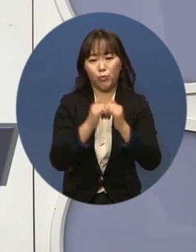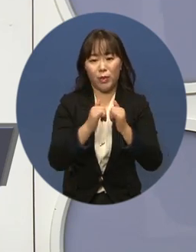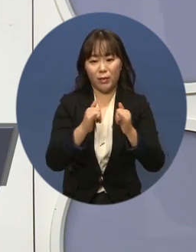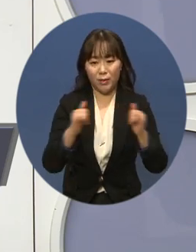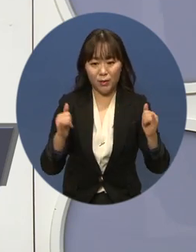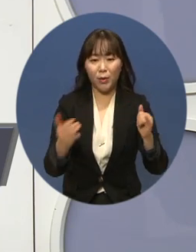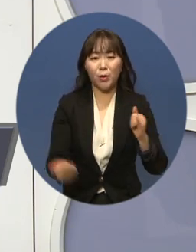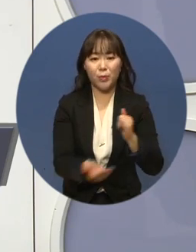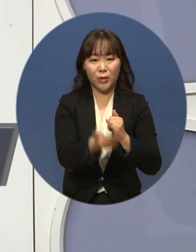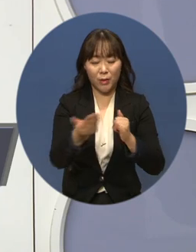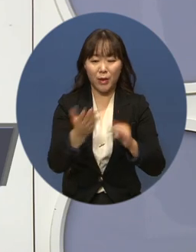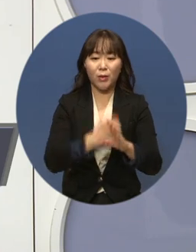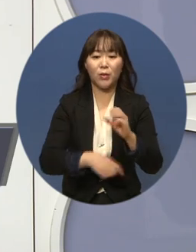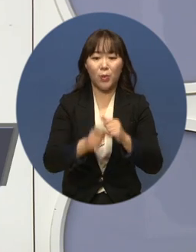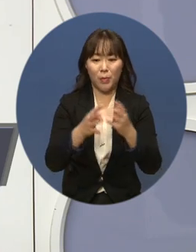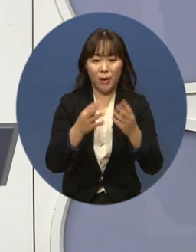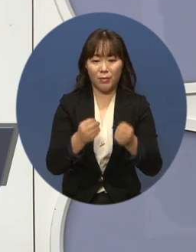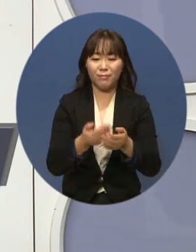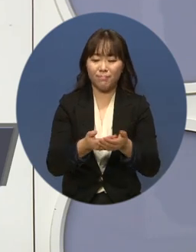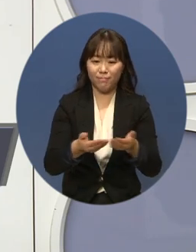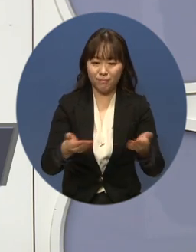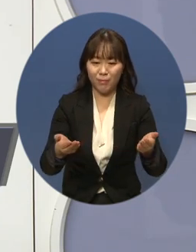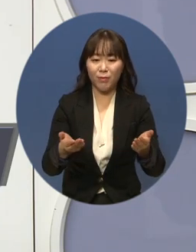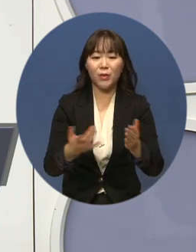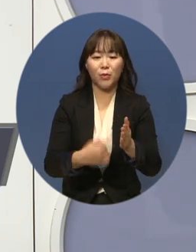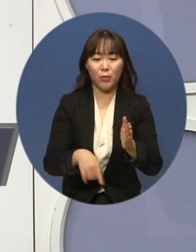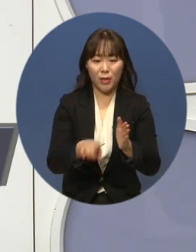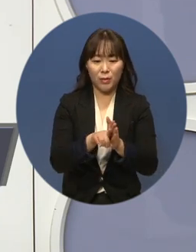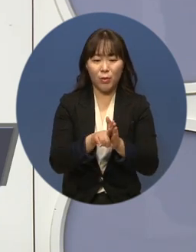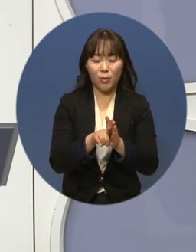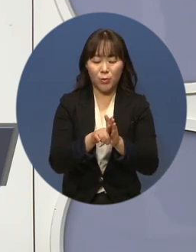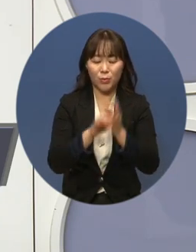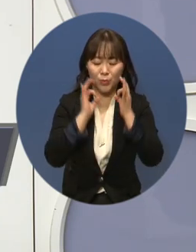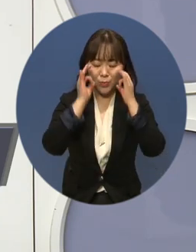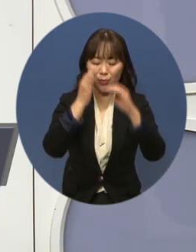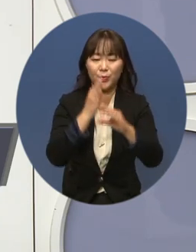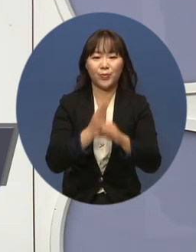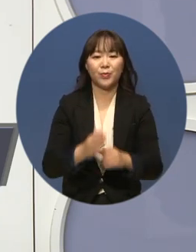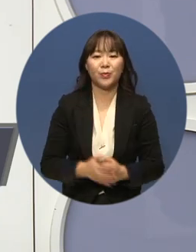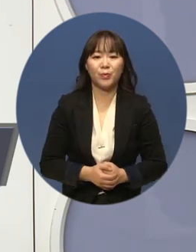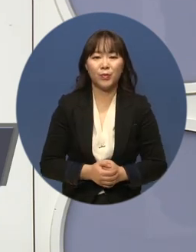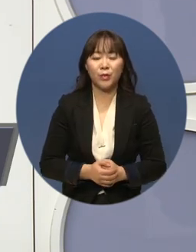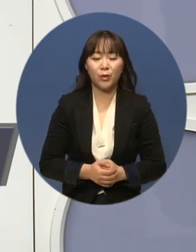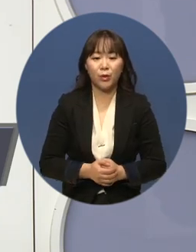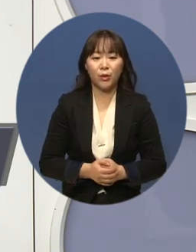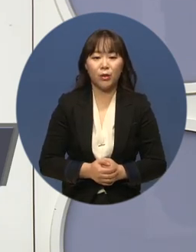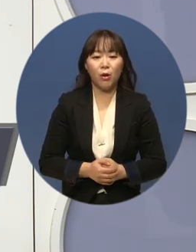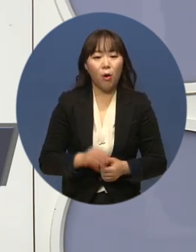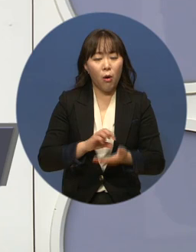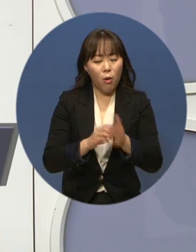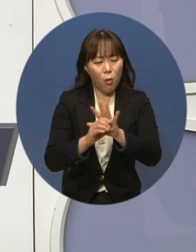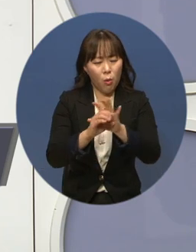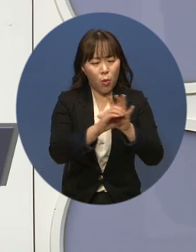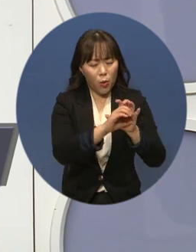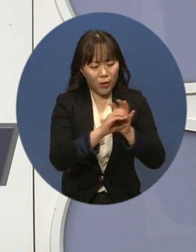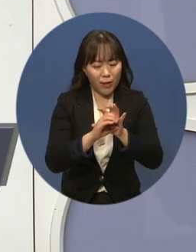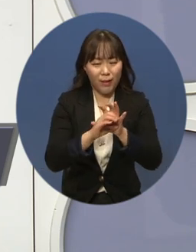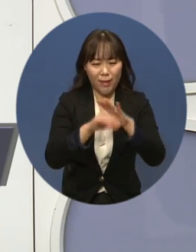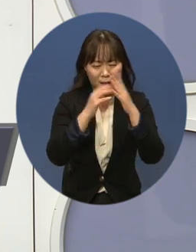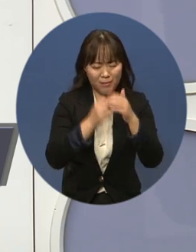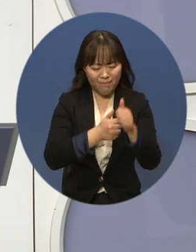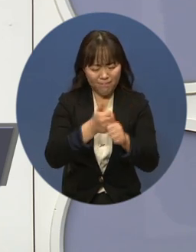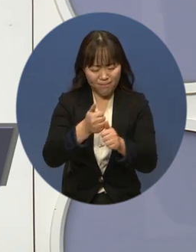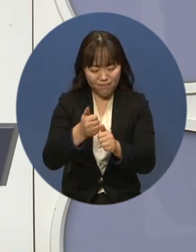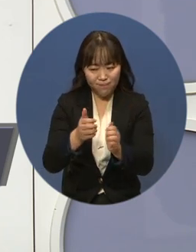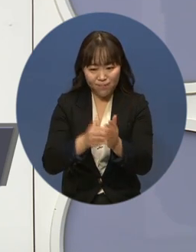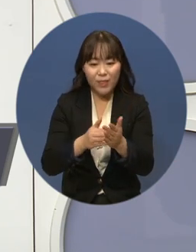국민들께 좀 폭넓게 또 덥게 이렇게 좀 지원을 하려고 그럽니다. 그리고 이 어느 정도 이제 코로나 극복이 되면